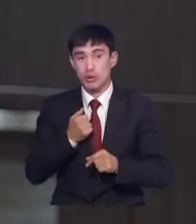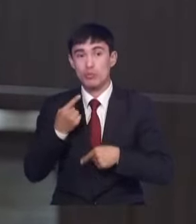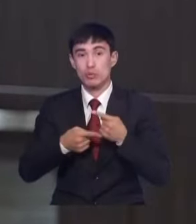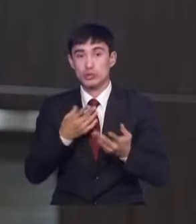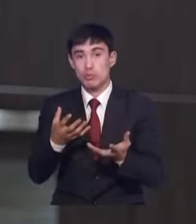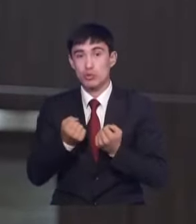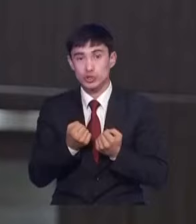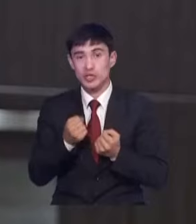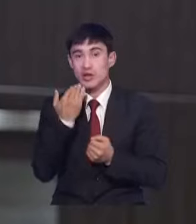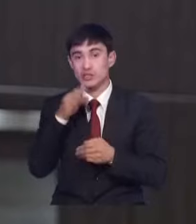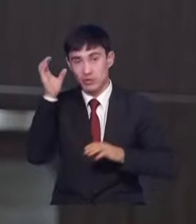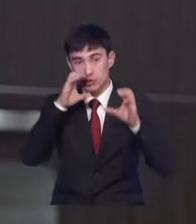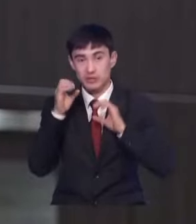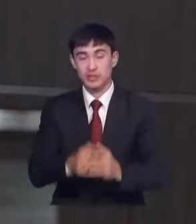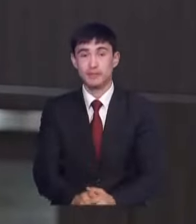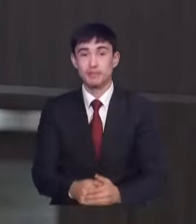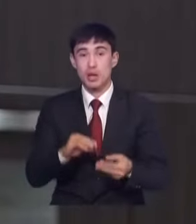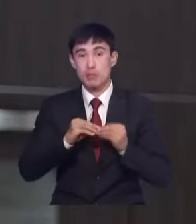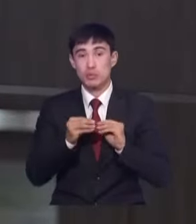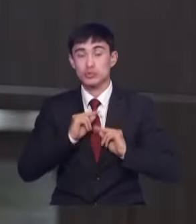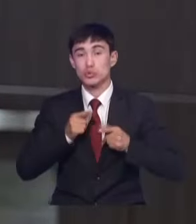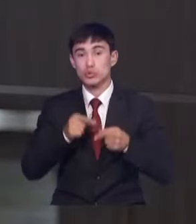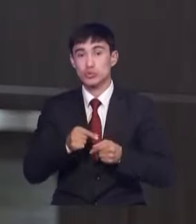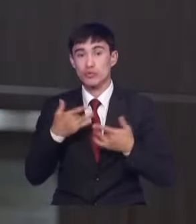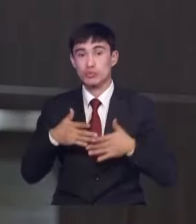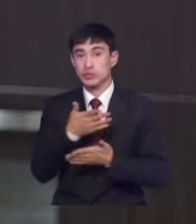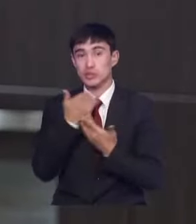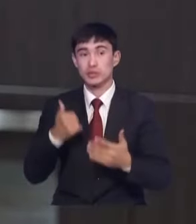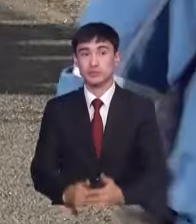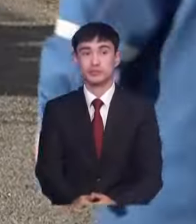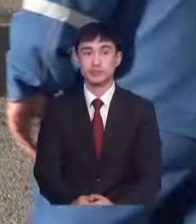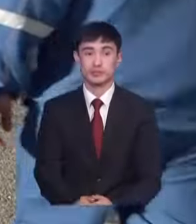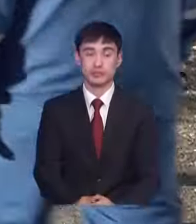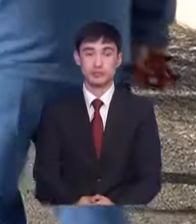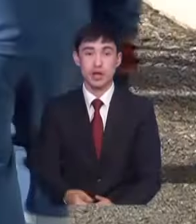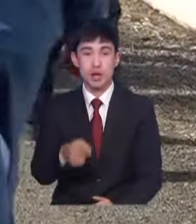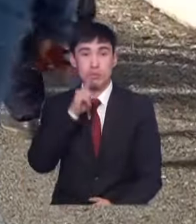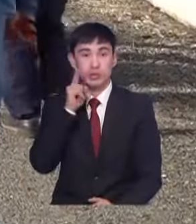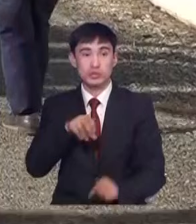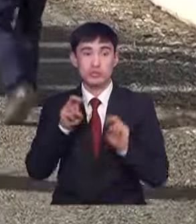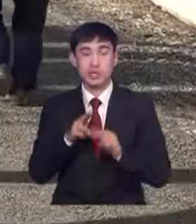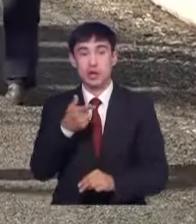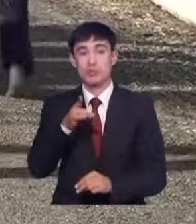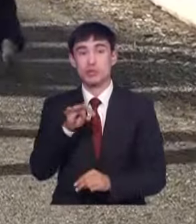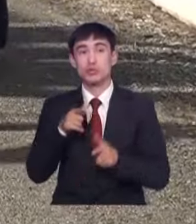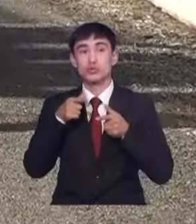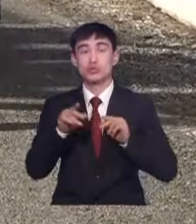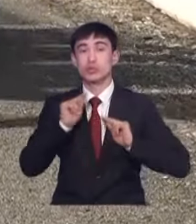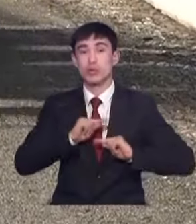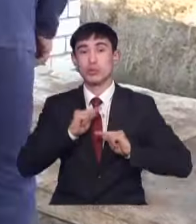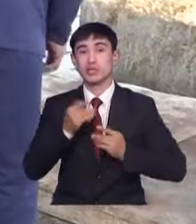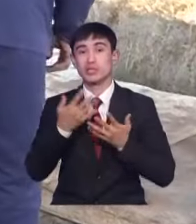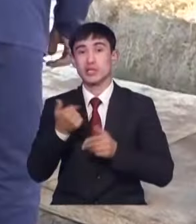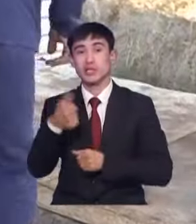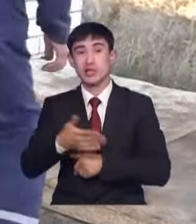после получения качественного образования проблем с трудоустройством выпускников нет молодой специалист ломир бол устроился на работу